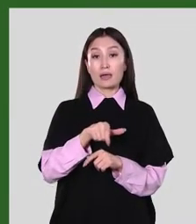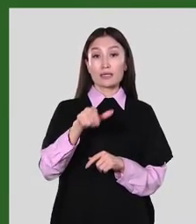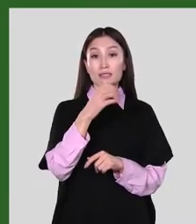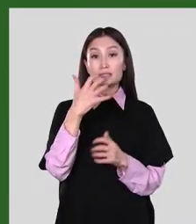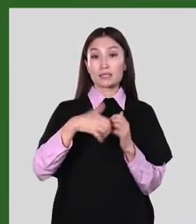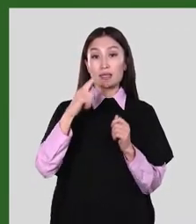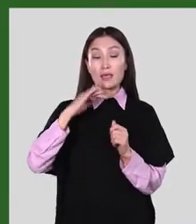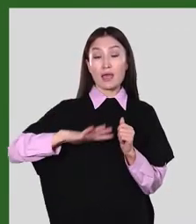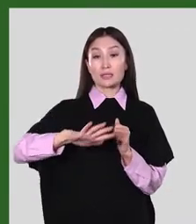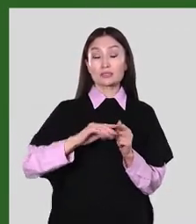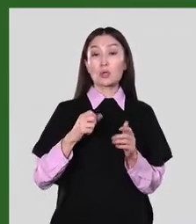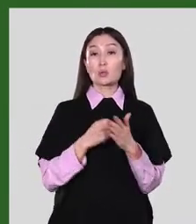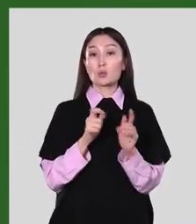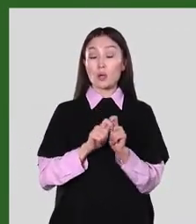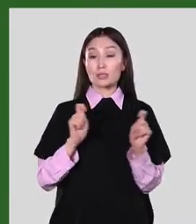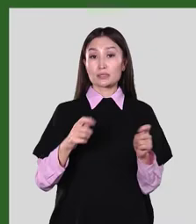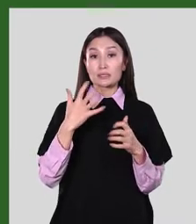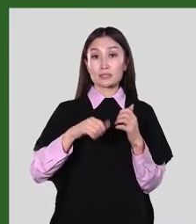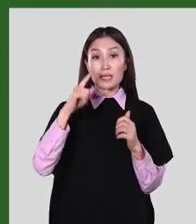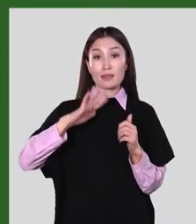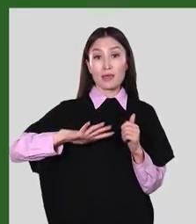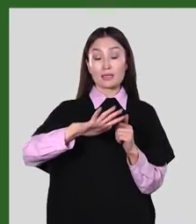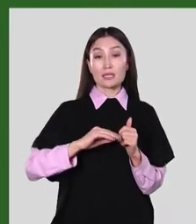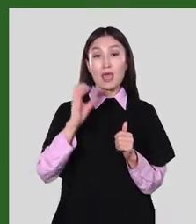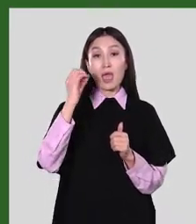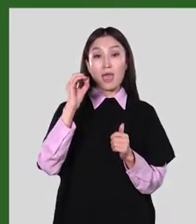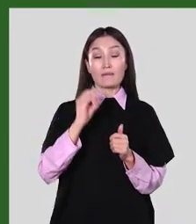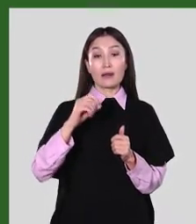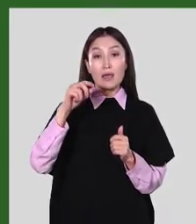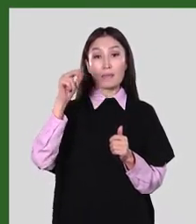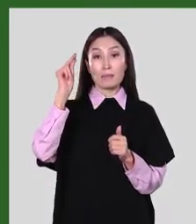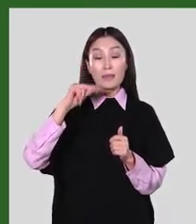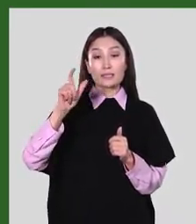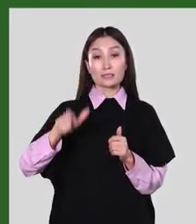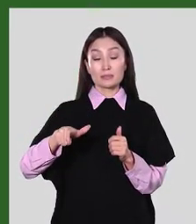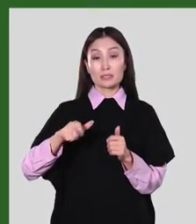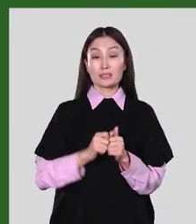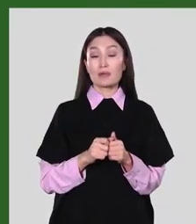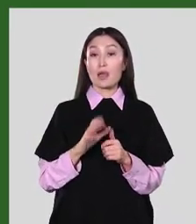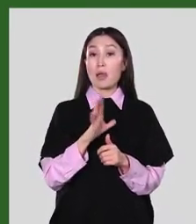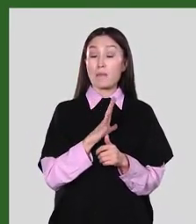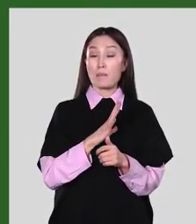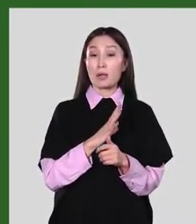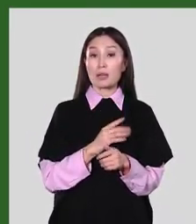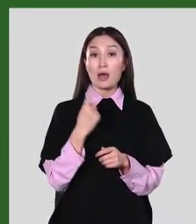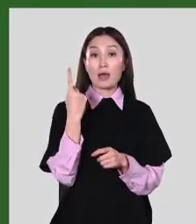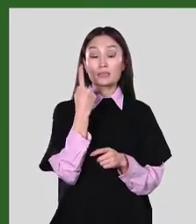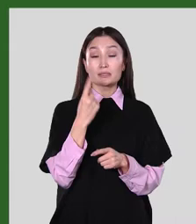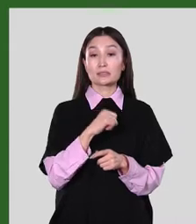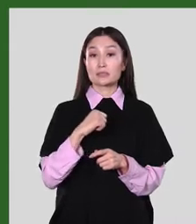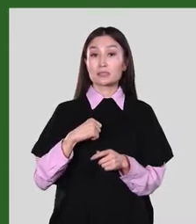еще до открытия средней азии европейскими исследователями она была одним из самых